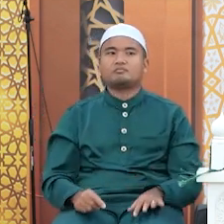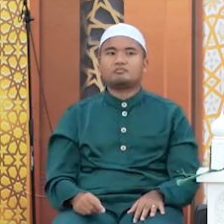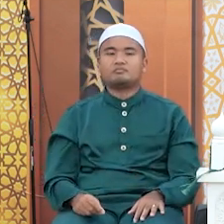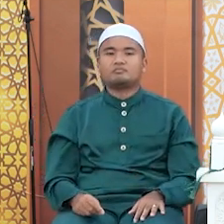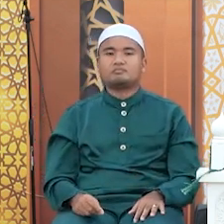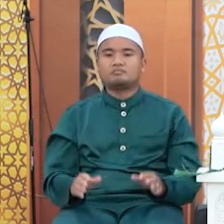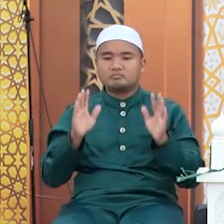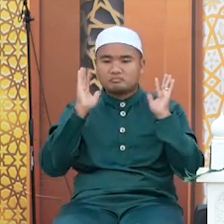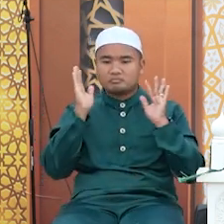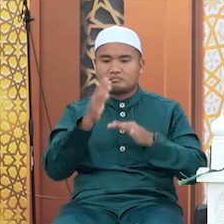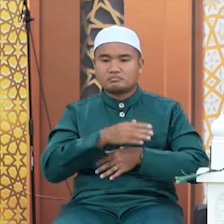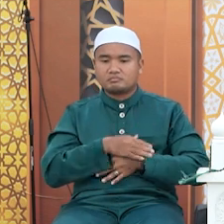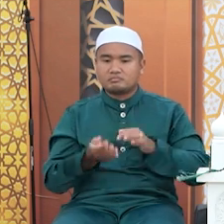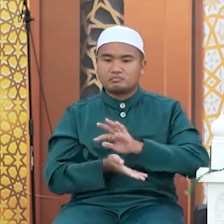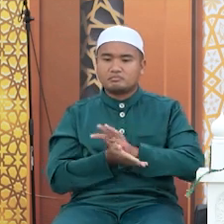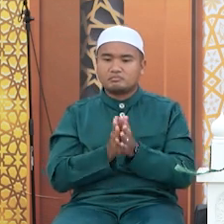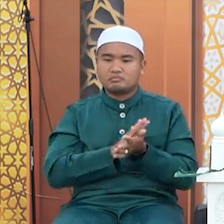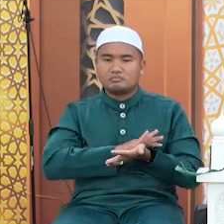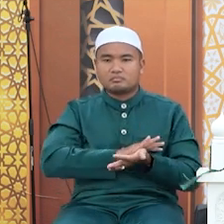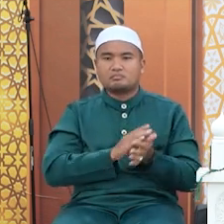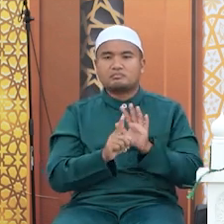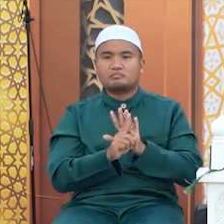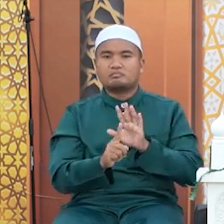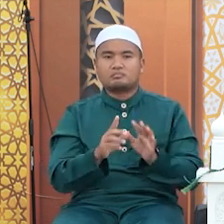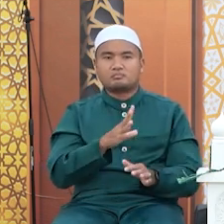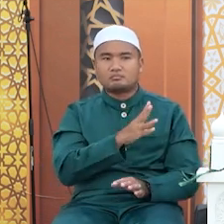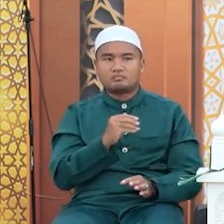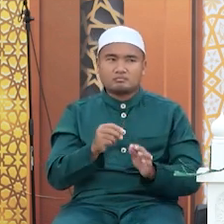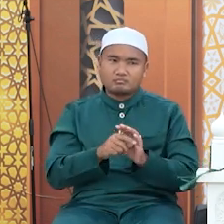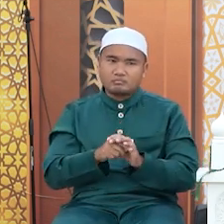Semayang jadi imam, dia baca panjang, menggemengapakan.